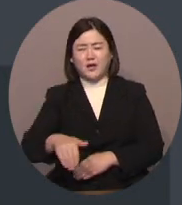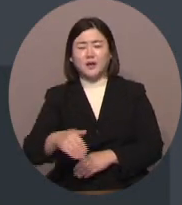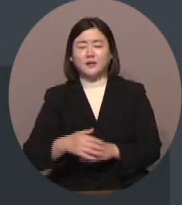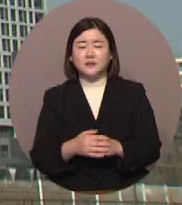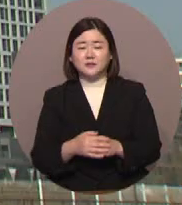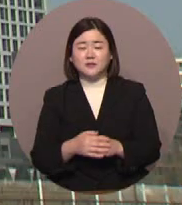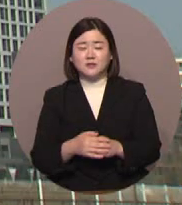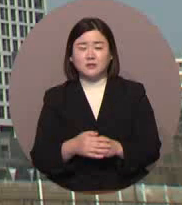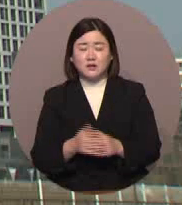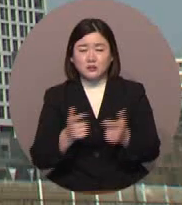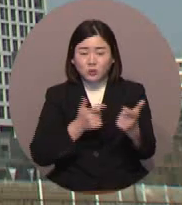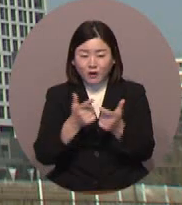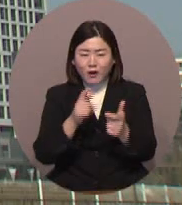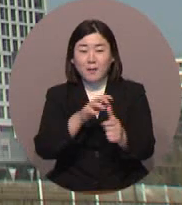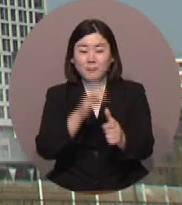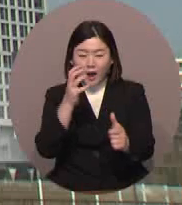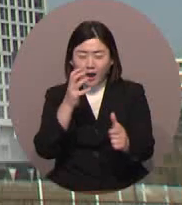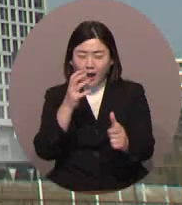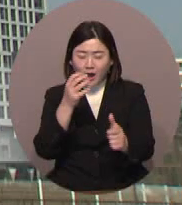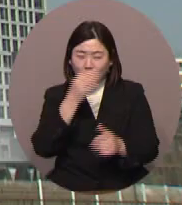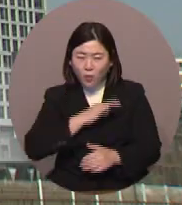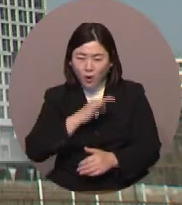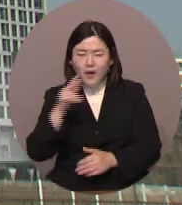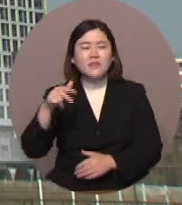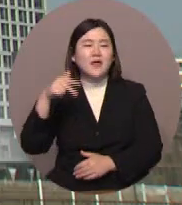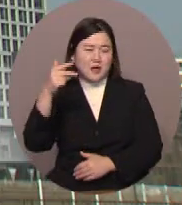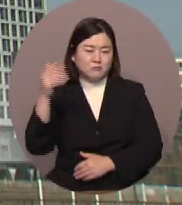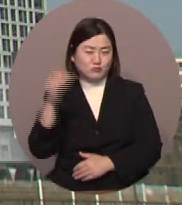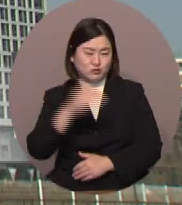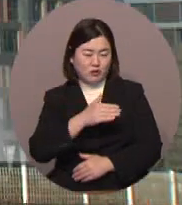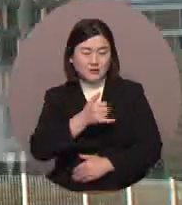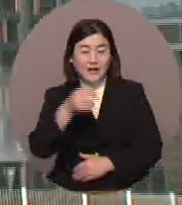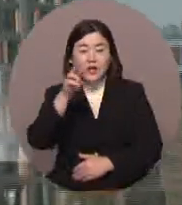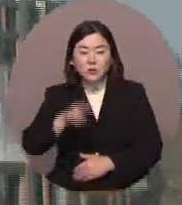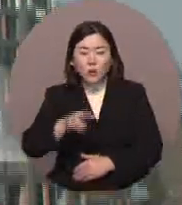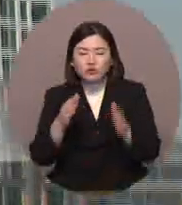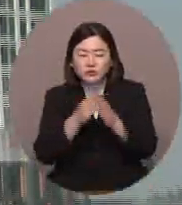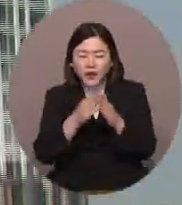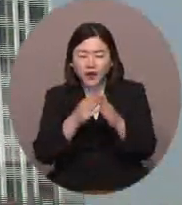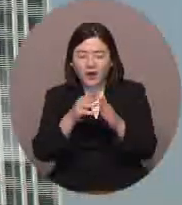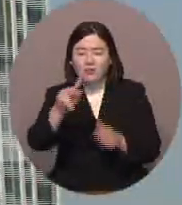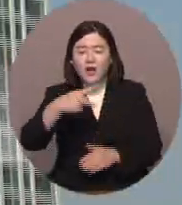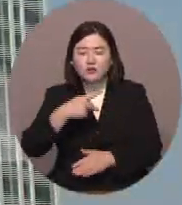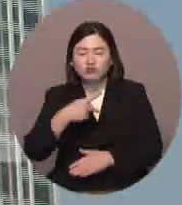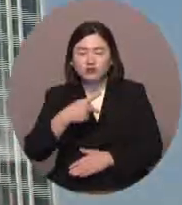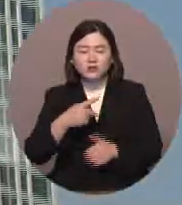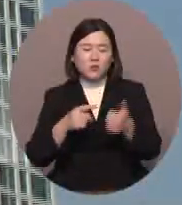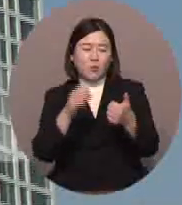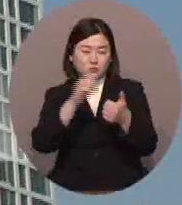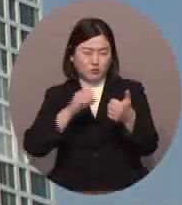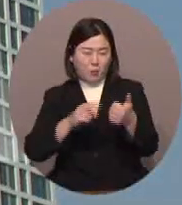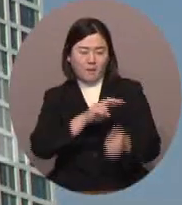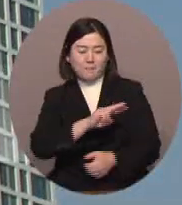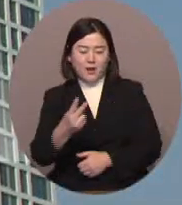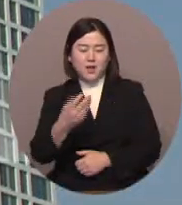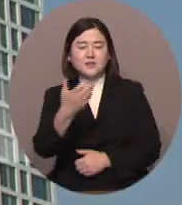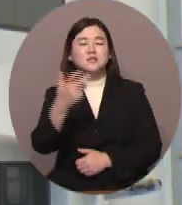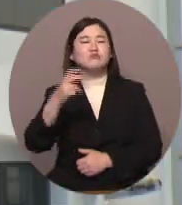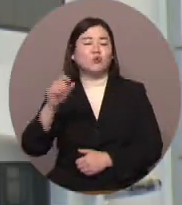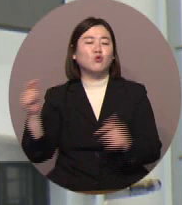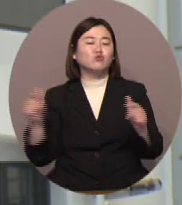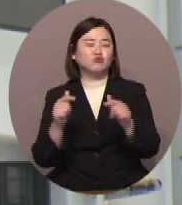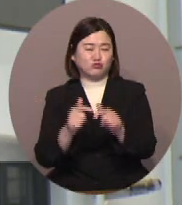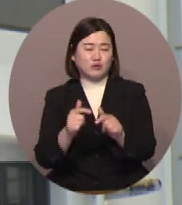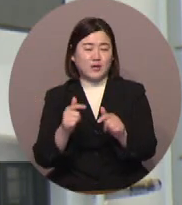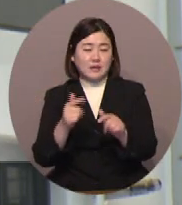떨어졌습니다. 조정지역 해제가 효력을 발휘하는 다음 주부터 세종시에서는 주택담보대출 비율이 50%에서 70%로